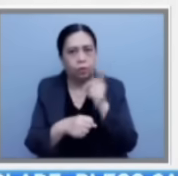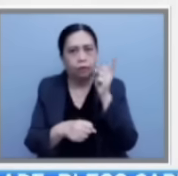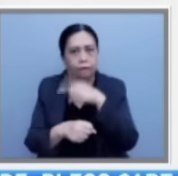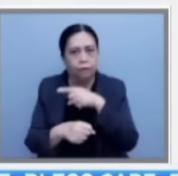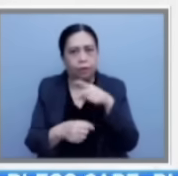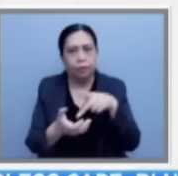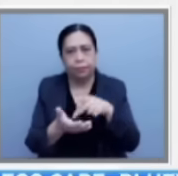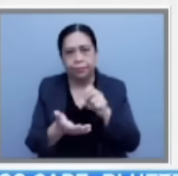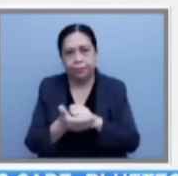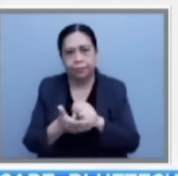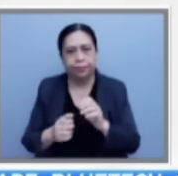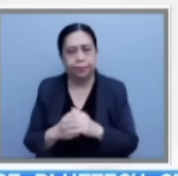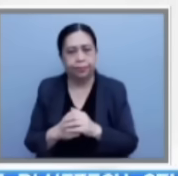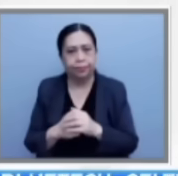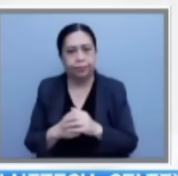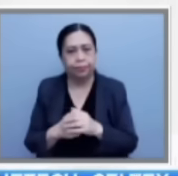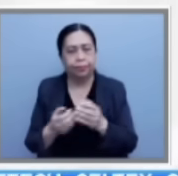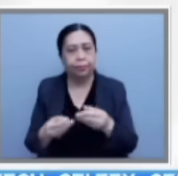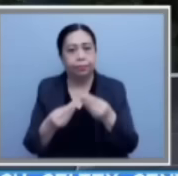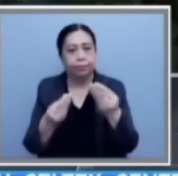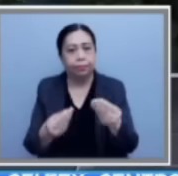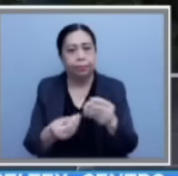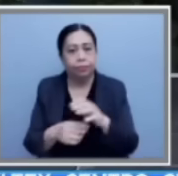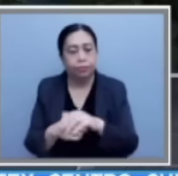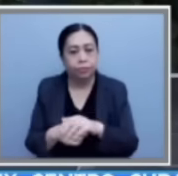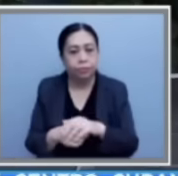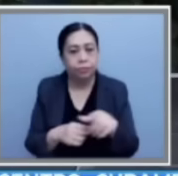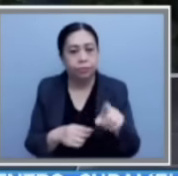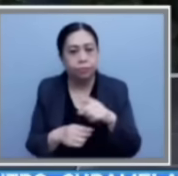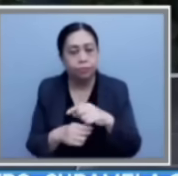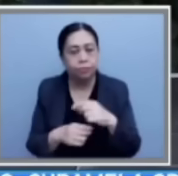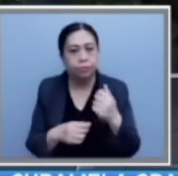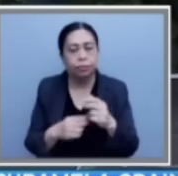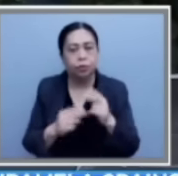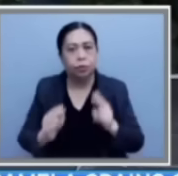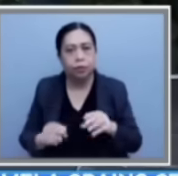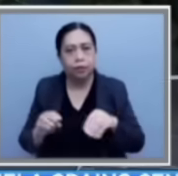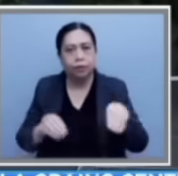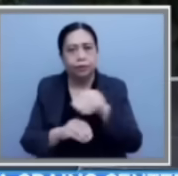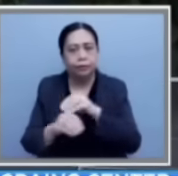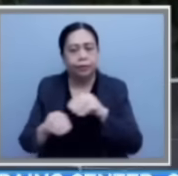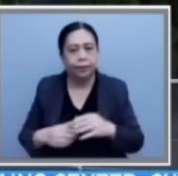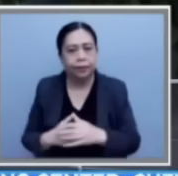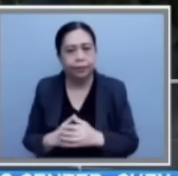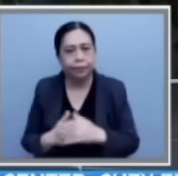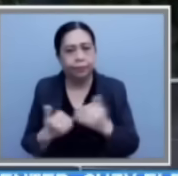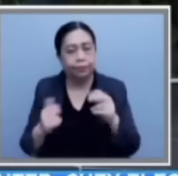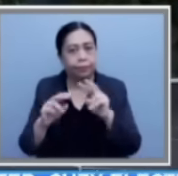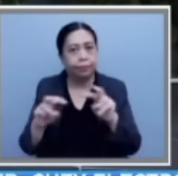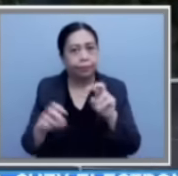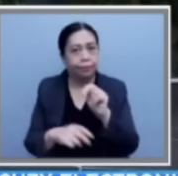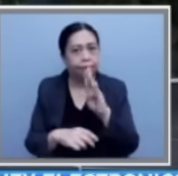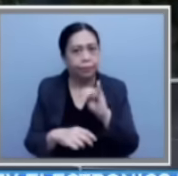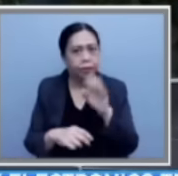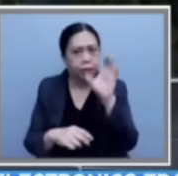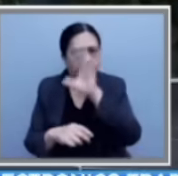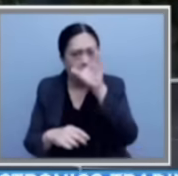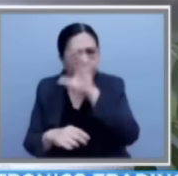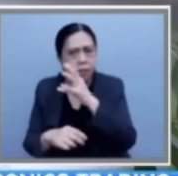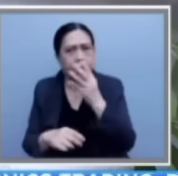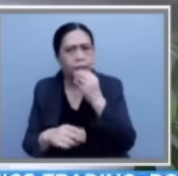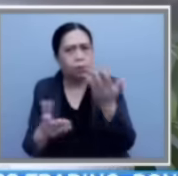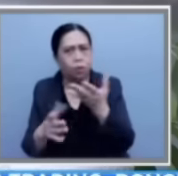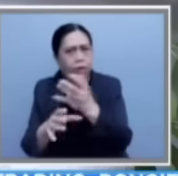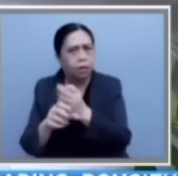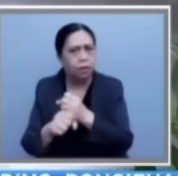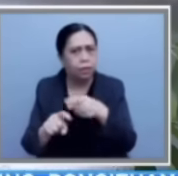Tin over ng babae sa interagency council against trafficking nagiimbestiga na rin ng NBI para matunton ang nagbebenta ng ping